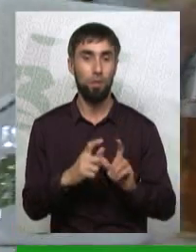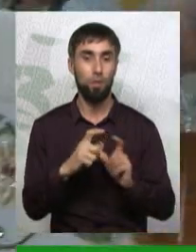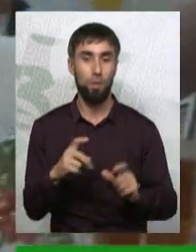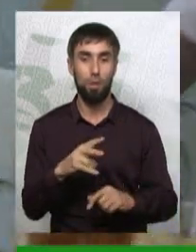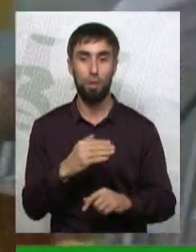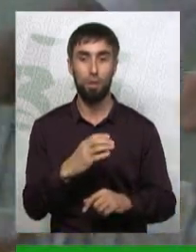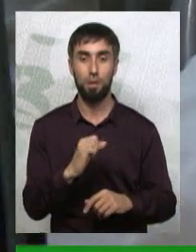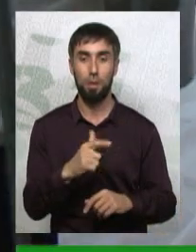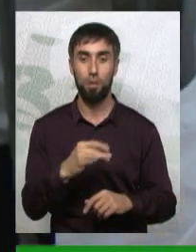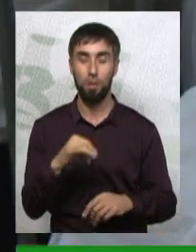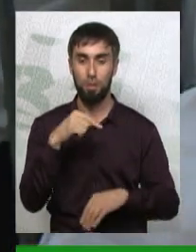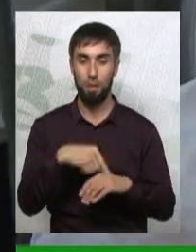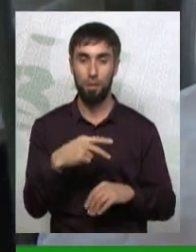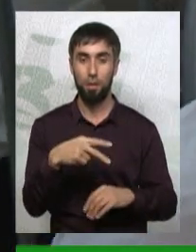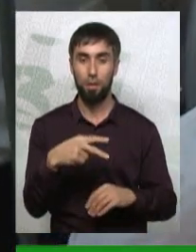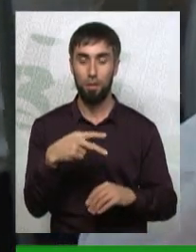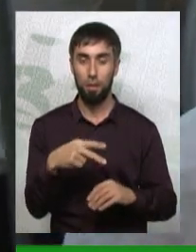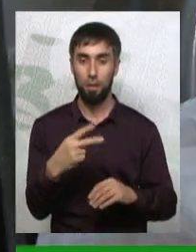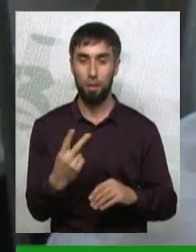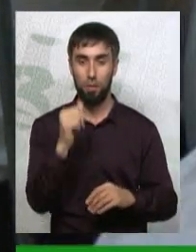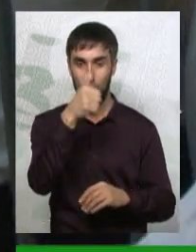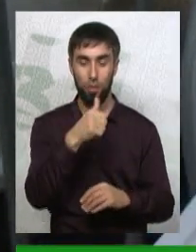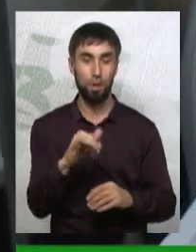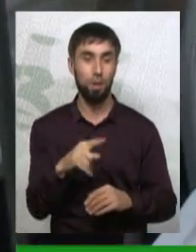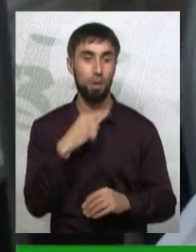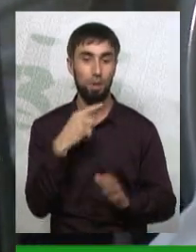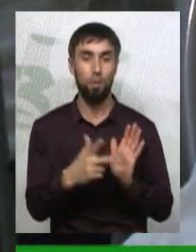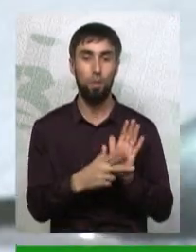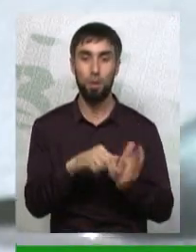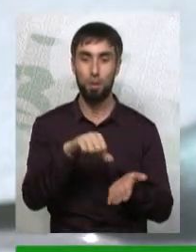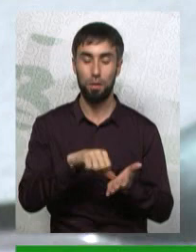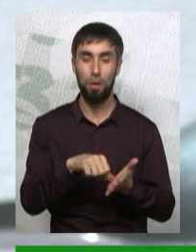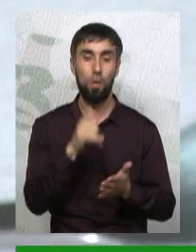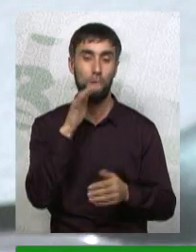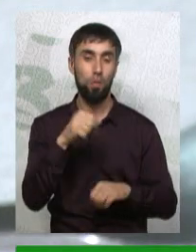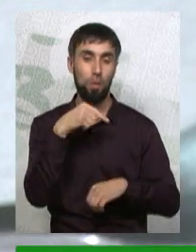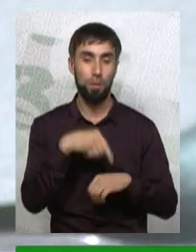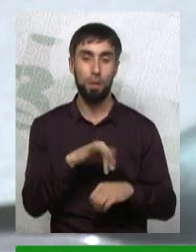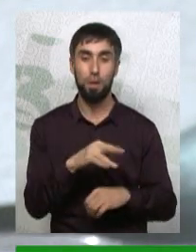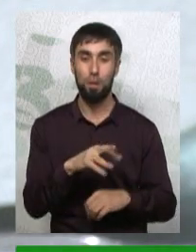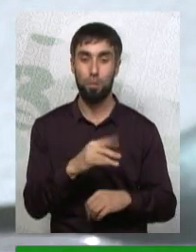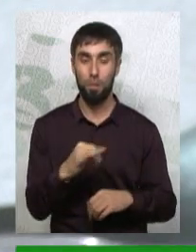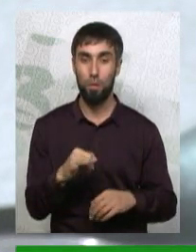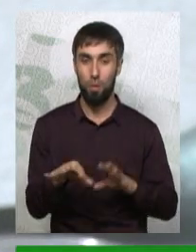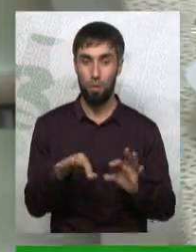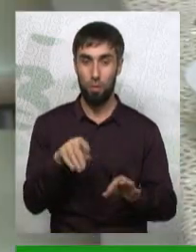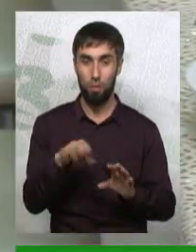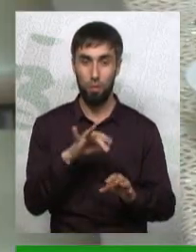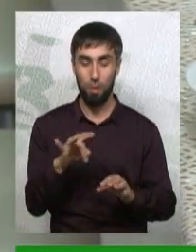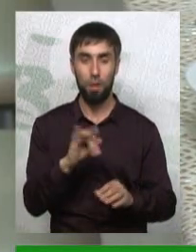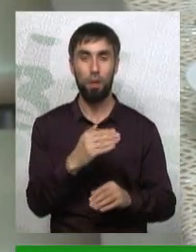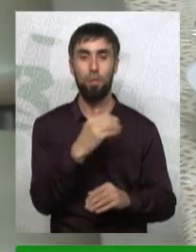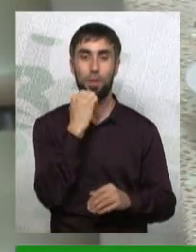В 2022-м в нашем регионе 8 претендентов, которые могут попасть из муниципального отбора,